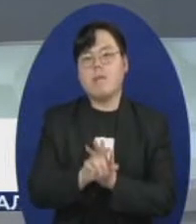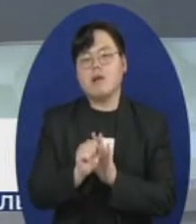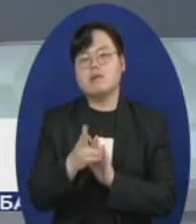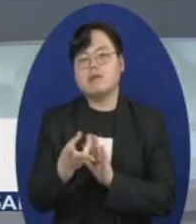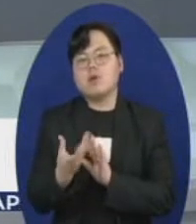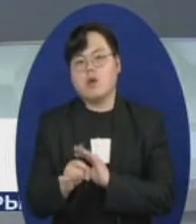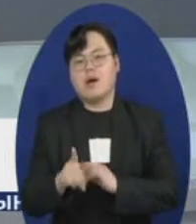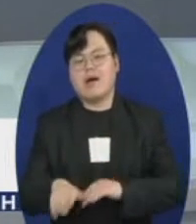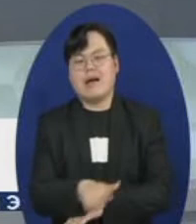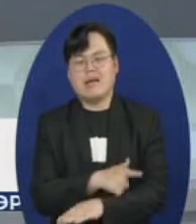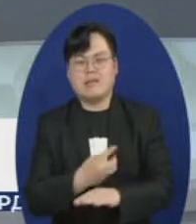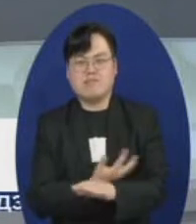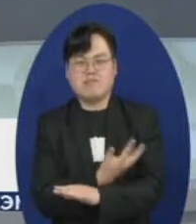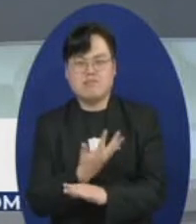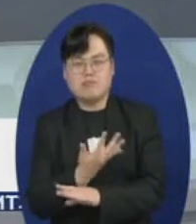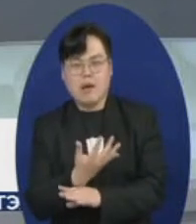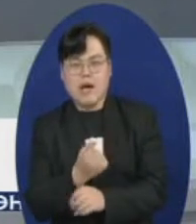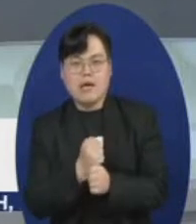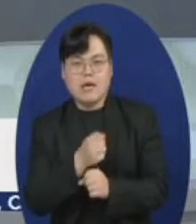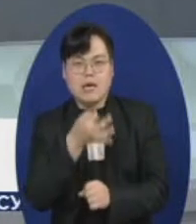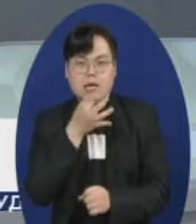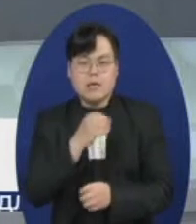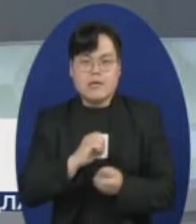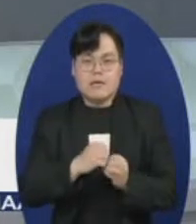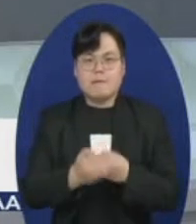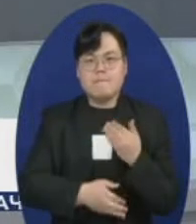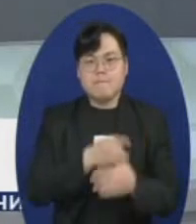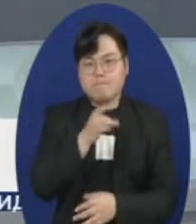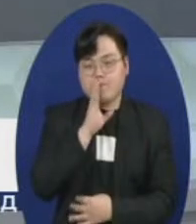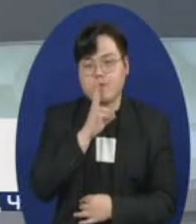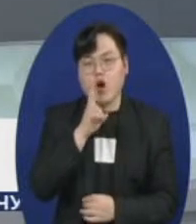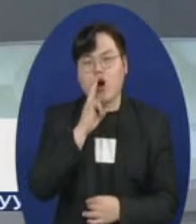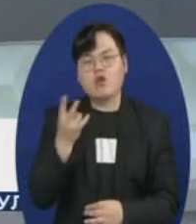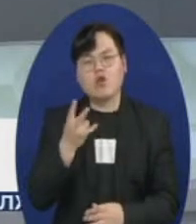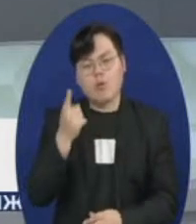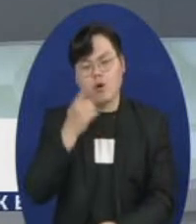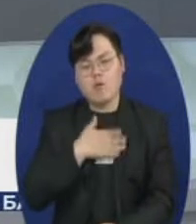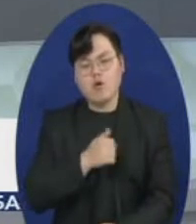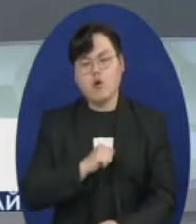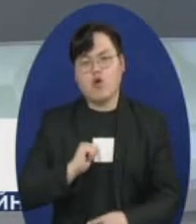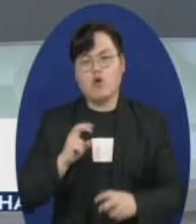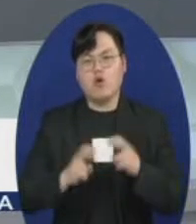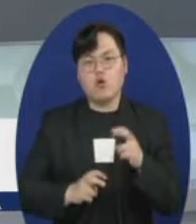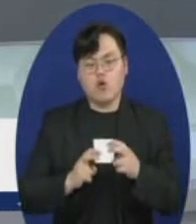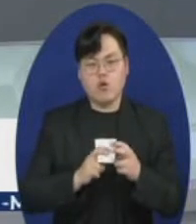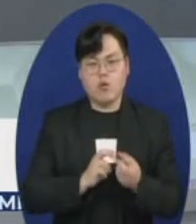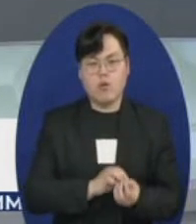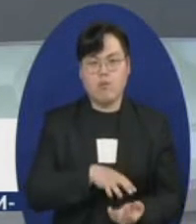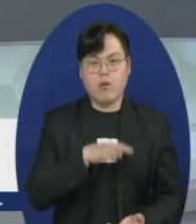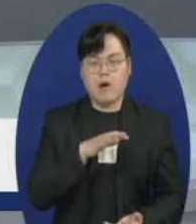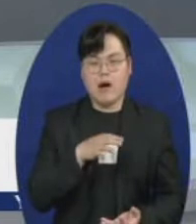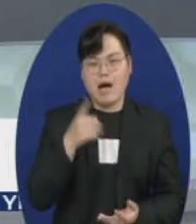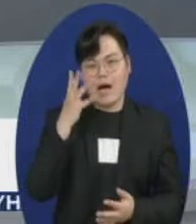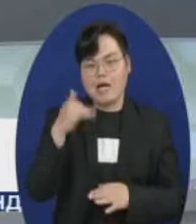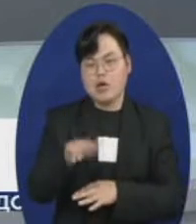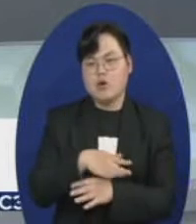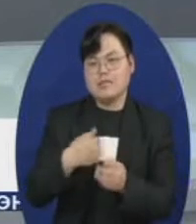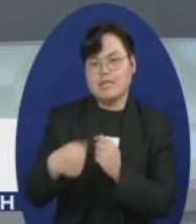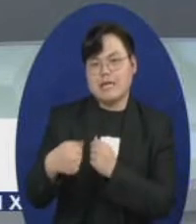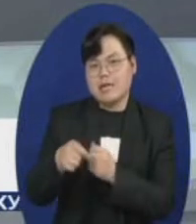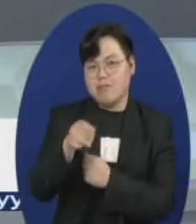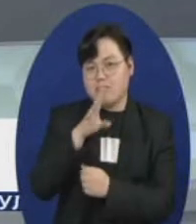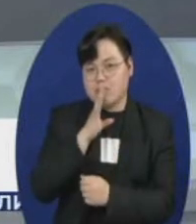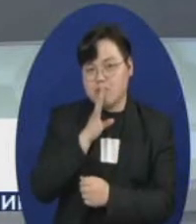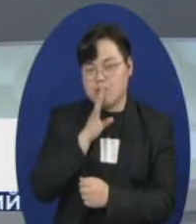газар тариалангийн салбарыг эрчимжүүлэх зорилгыг тавьж байна. За, энэ хүрээнд хүнсний бүтээгдэхүүнийн дотооддоо үйлдвэрлэж экспортлогч орон болох алхмуудан